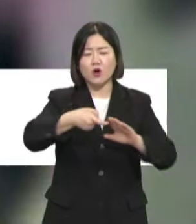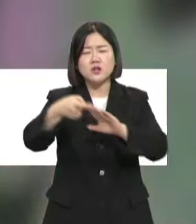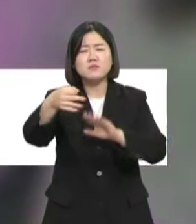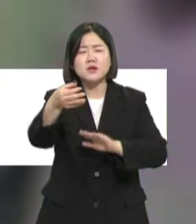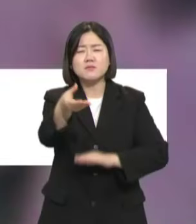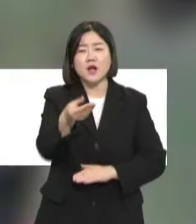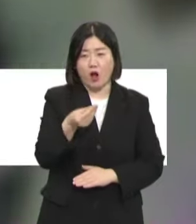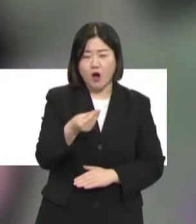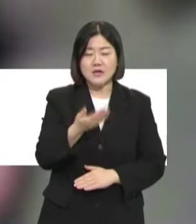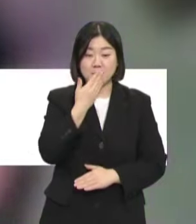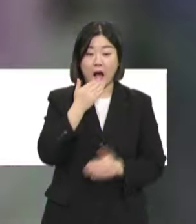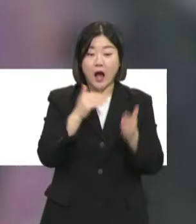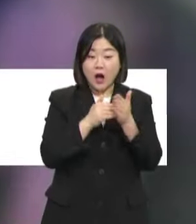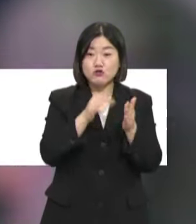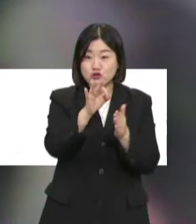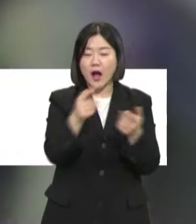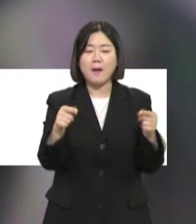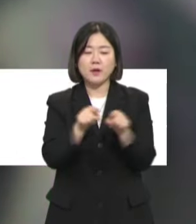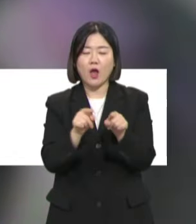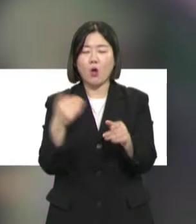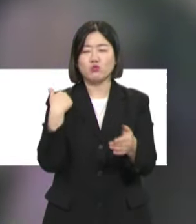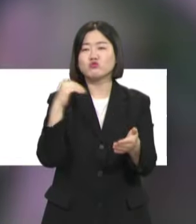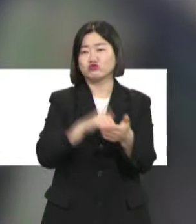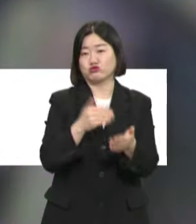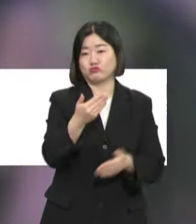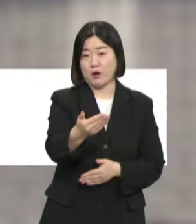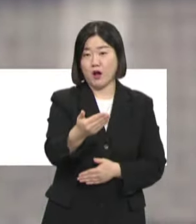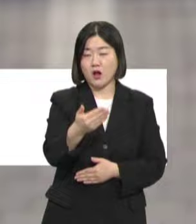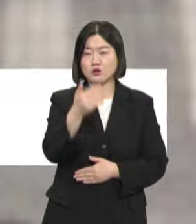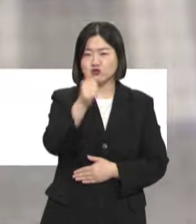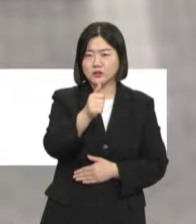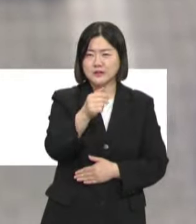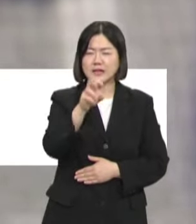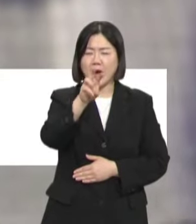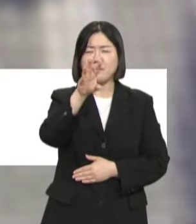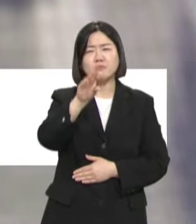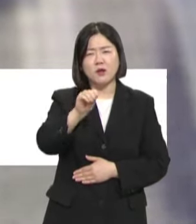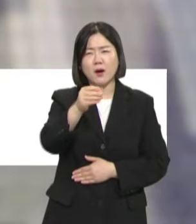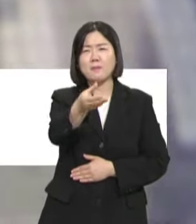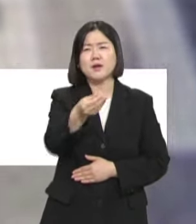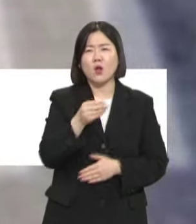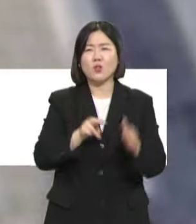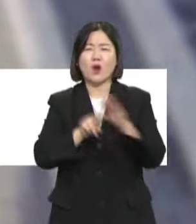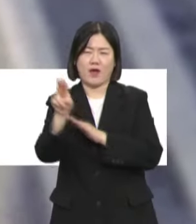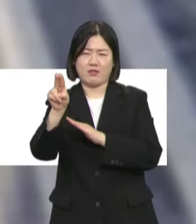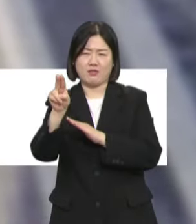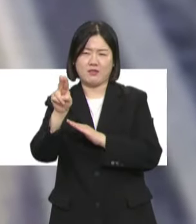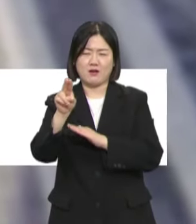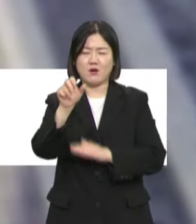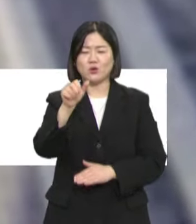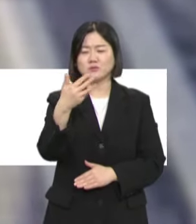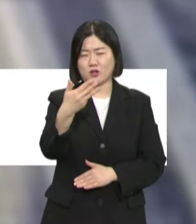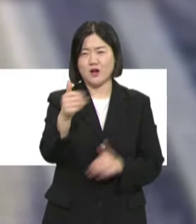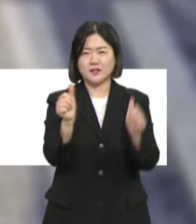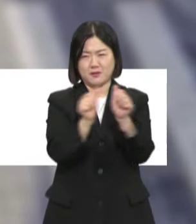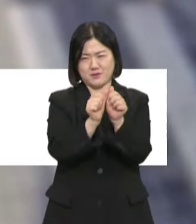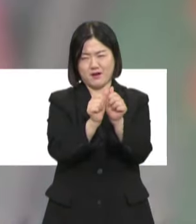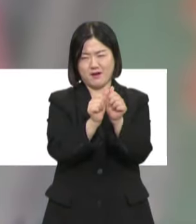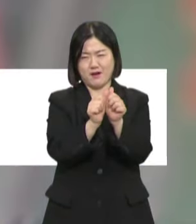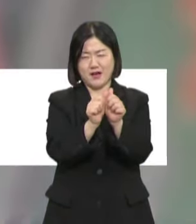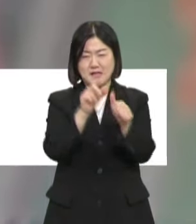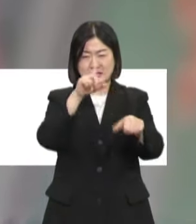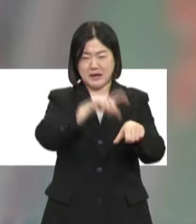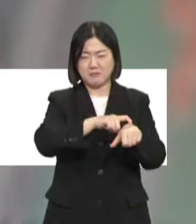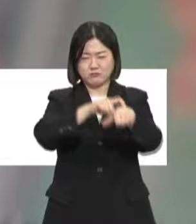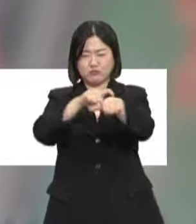비를 빌려주면 식사 후 식비와 함께 돌려 주겠다며 주인들에게 총 30여만 원을 빌려 달아난 혐의로 8살 남성를